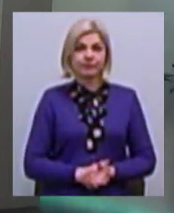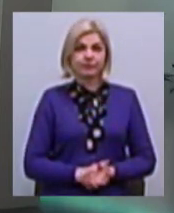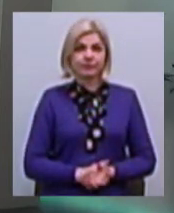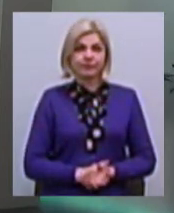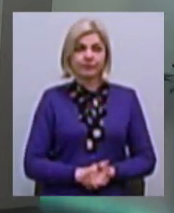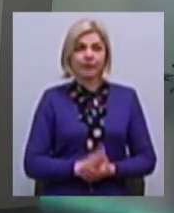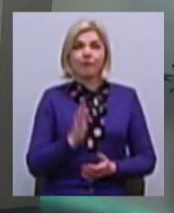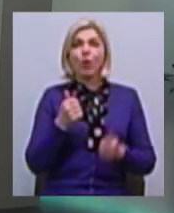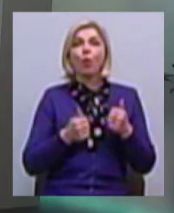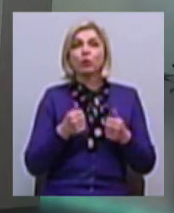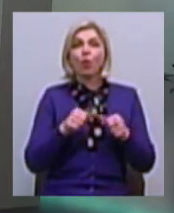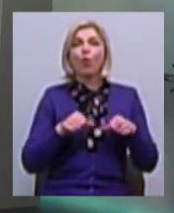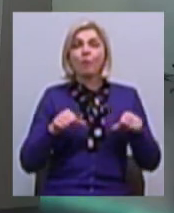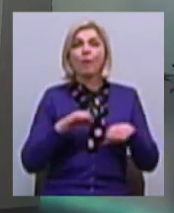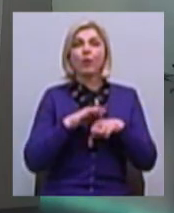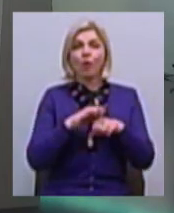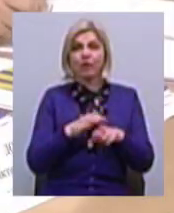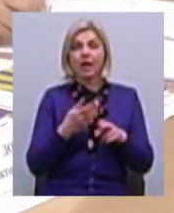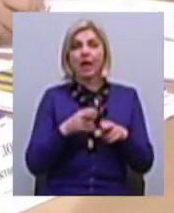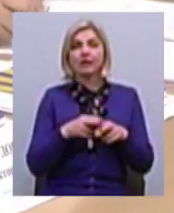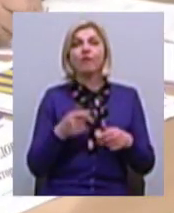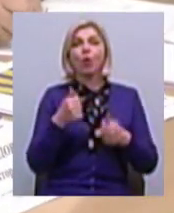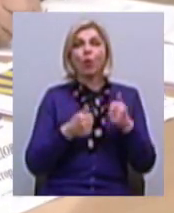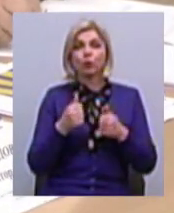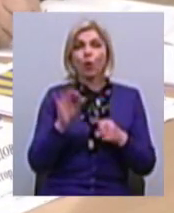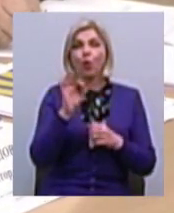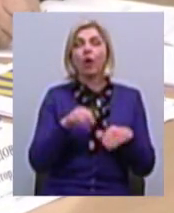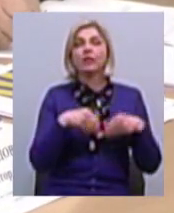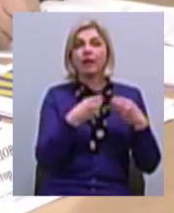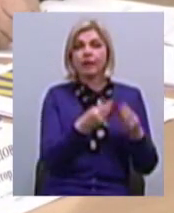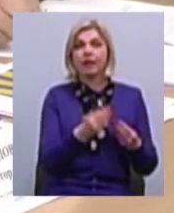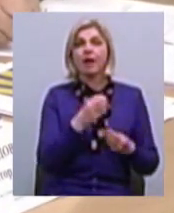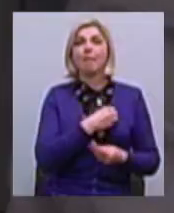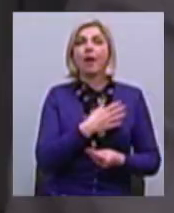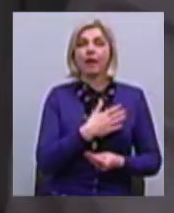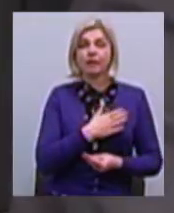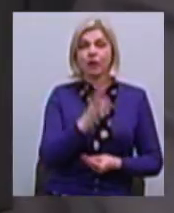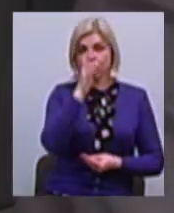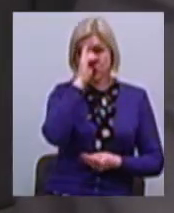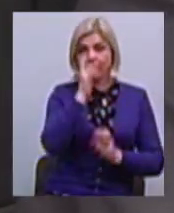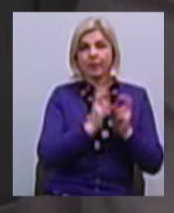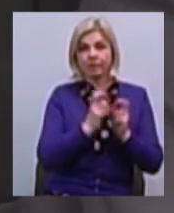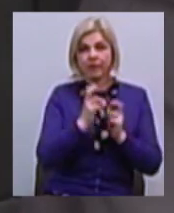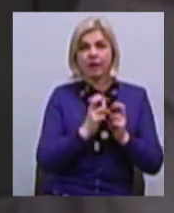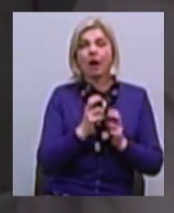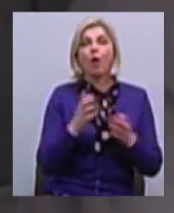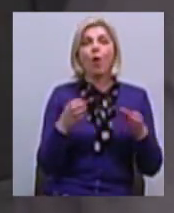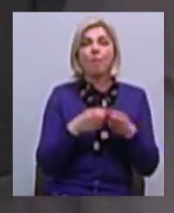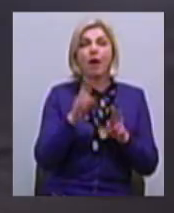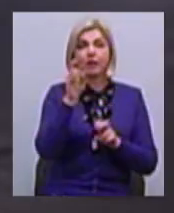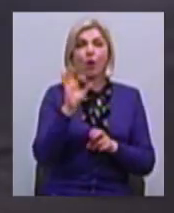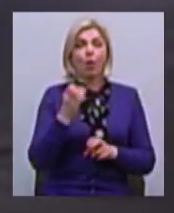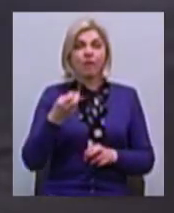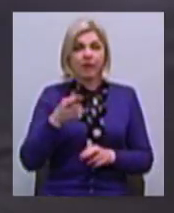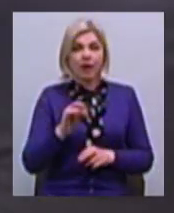В конкурсній комісії з проведення концесійного конкурсу щодо надання у концесію майна державного підприємства «Ставідорна компанія Ольвія» та